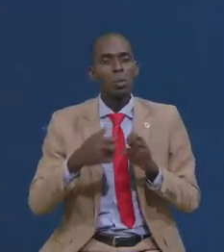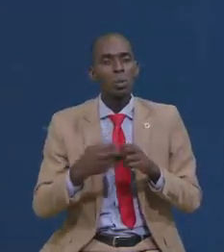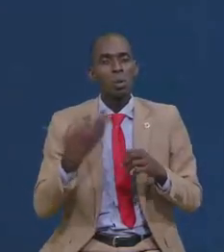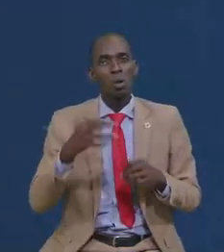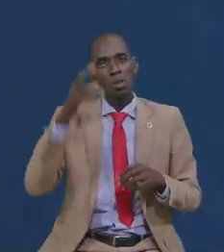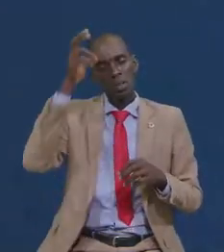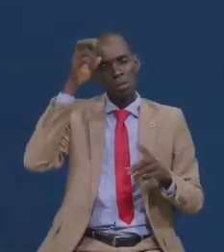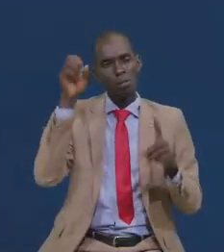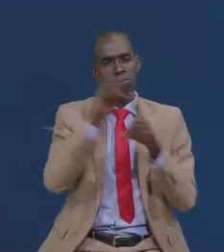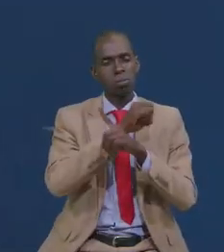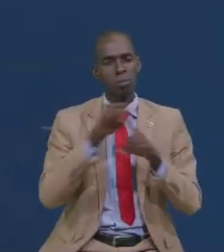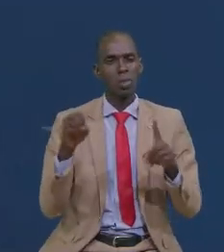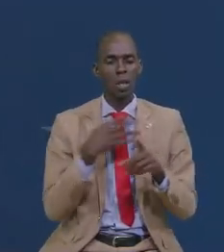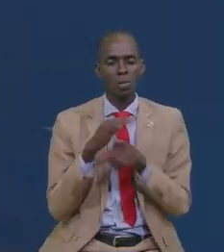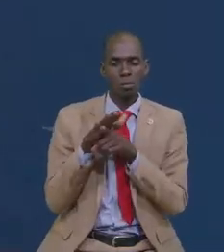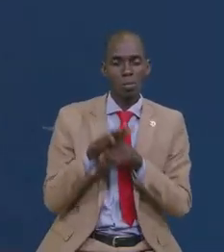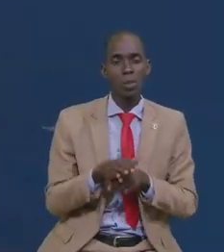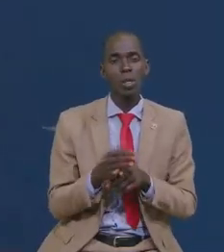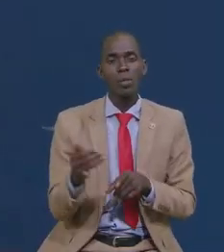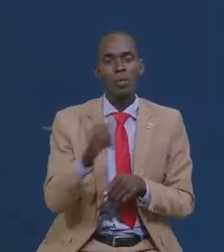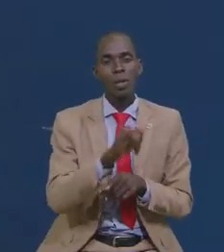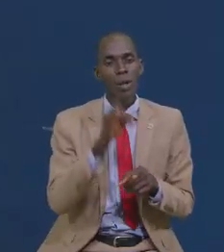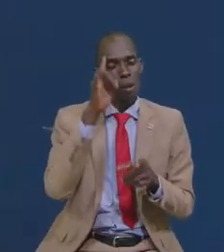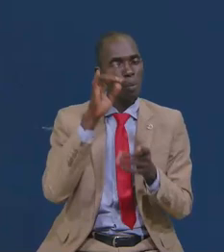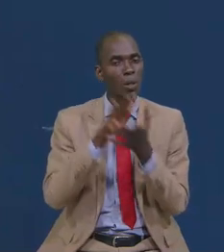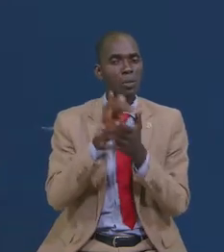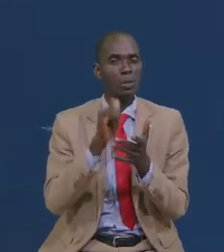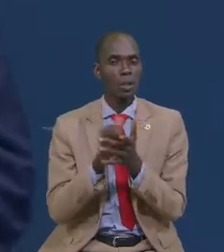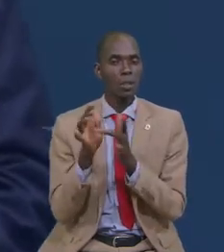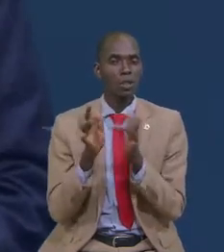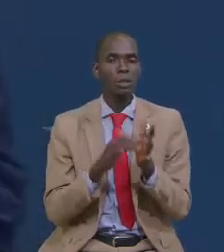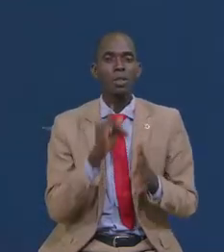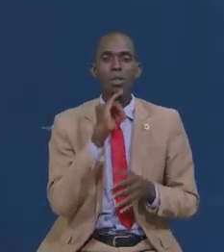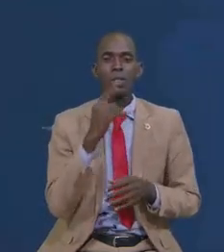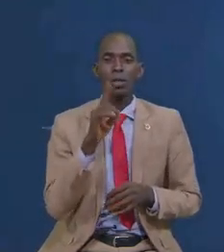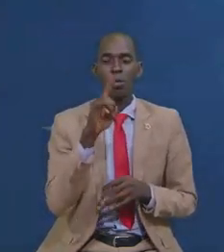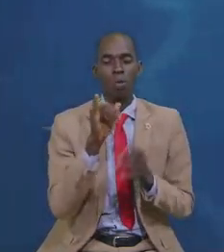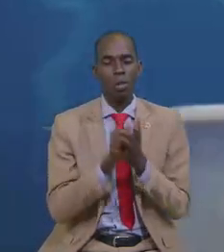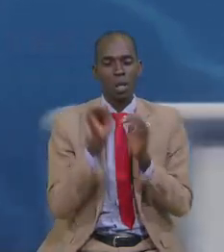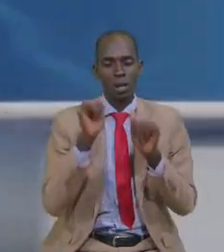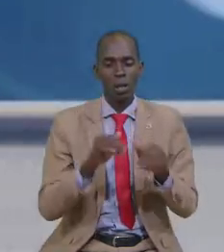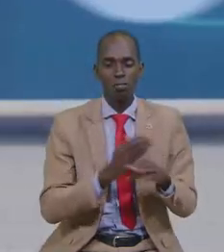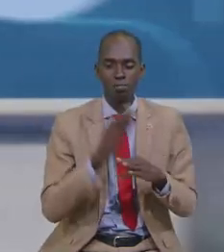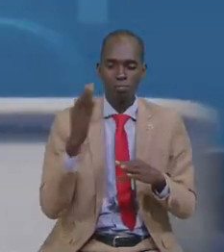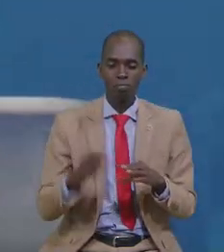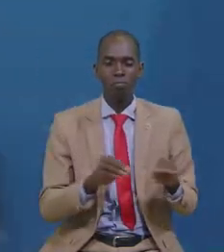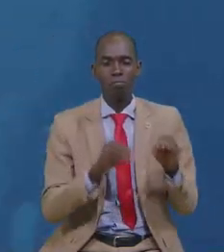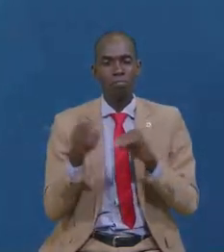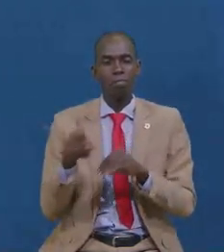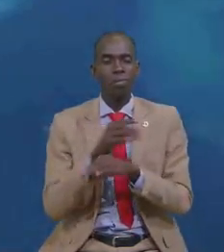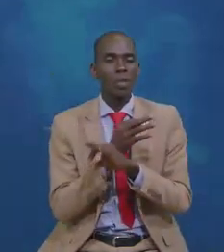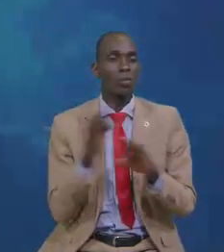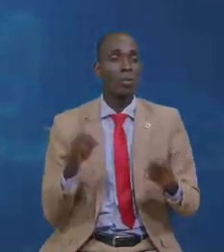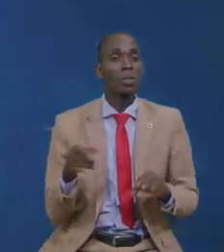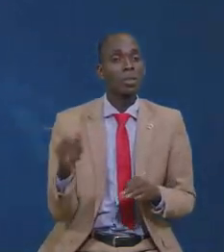d'oppression démoniaque, d'attaque démoniaque, ils croient que Jésus-Christ est celui-là qui va les affranchir.